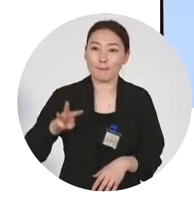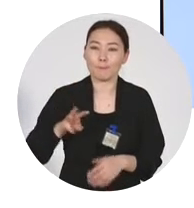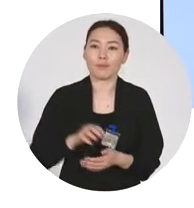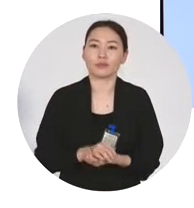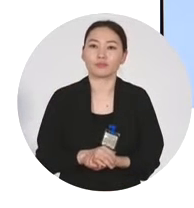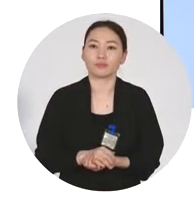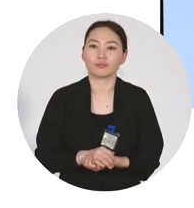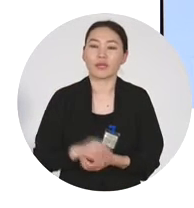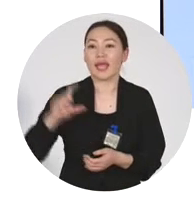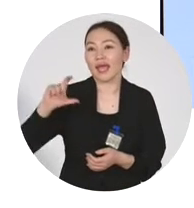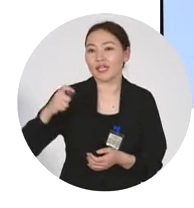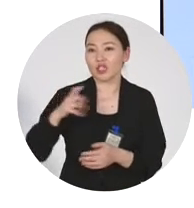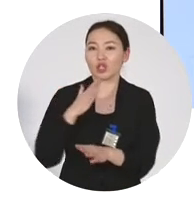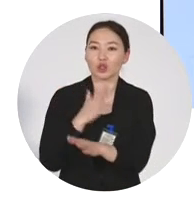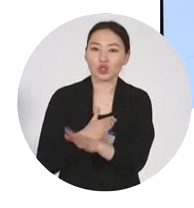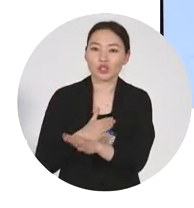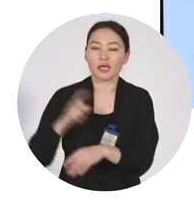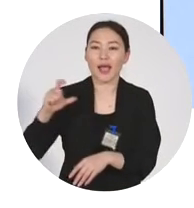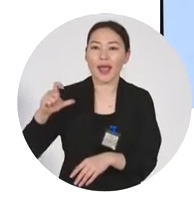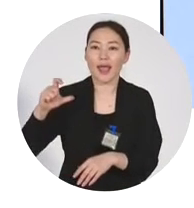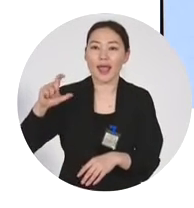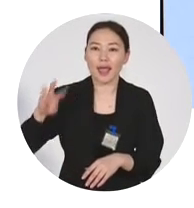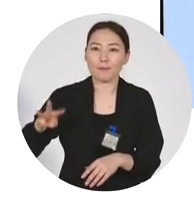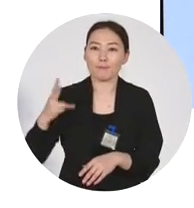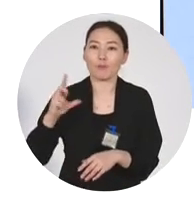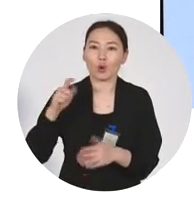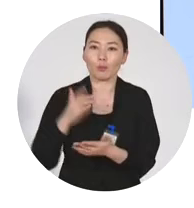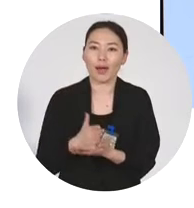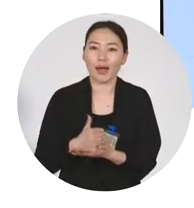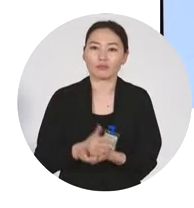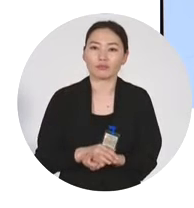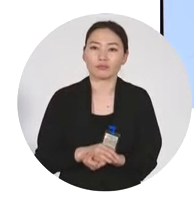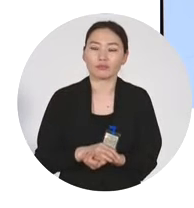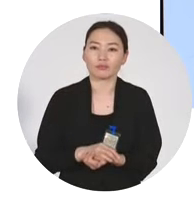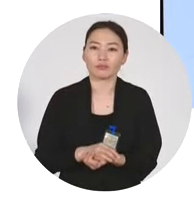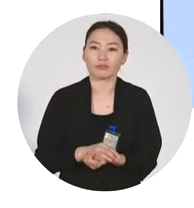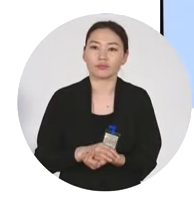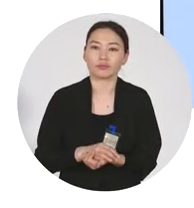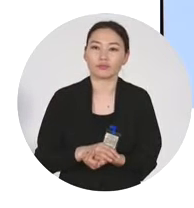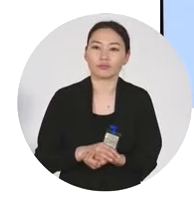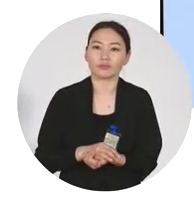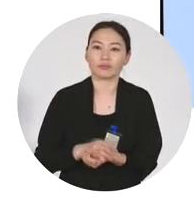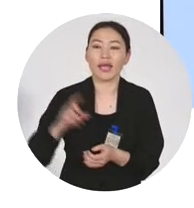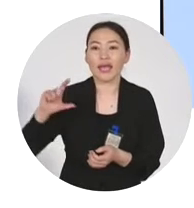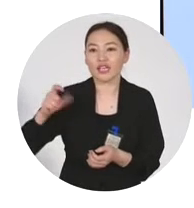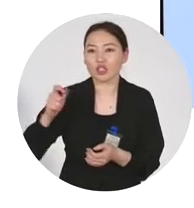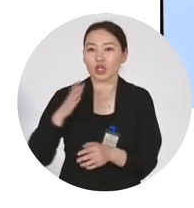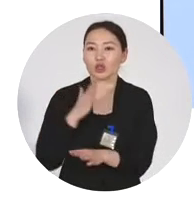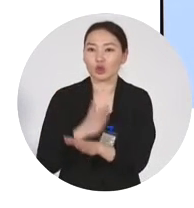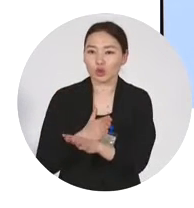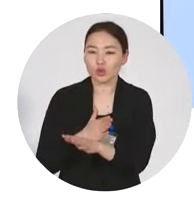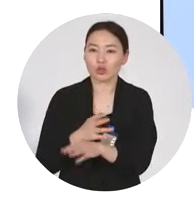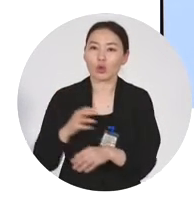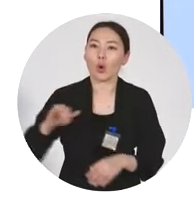төгссөн мөн им үг байгаа учраас гэрэй гэдэг нөхцөлийг залгах нь за ихшгээр төгссөн учраас гэрэй гэдэг нөхцөлийг буюу